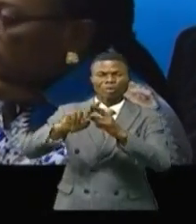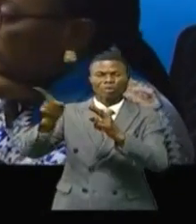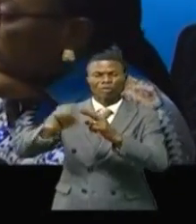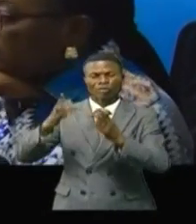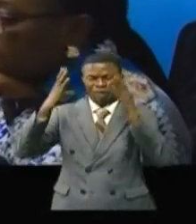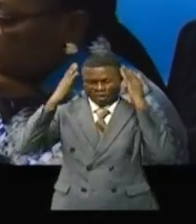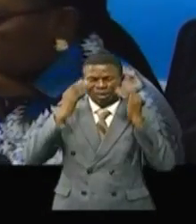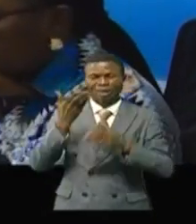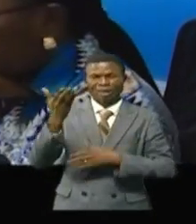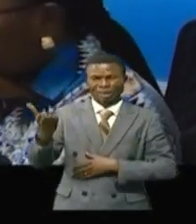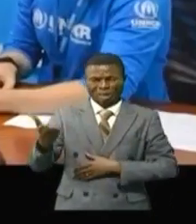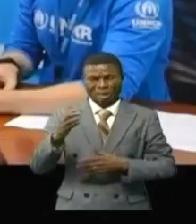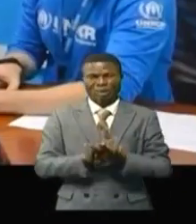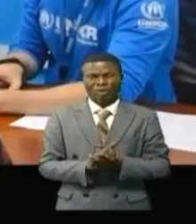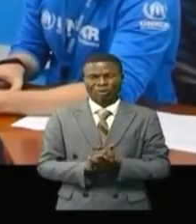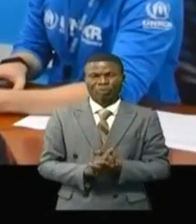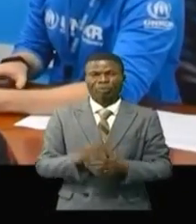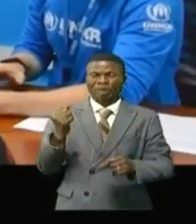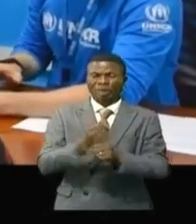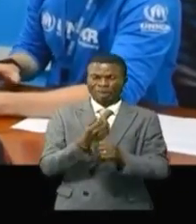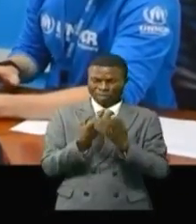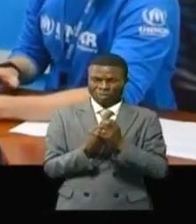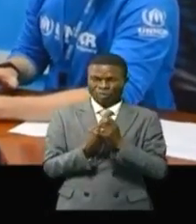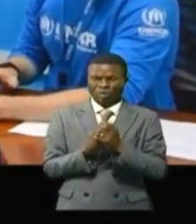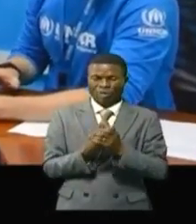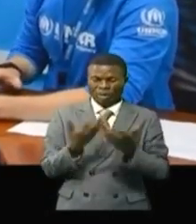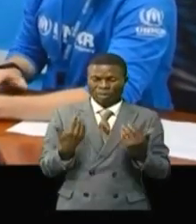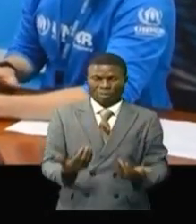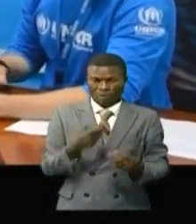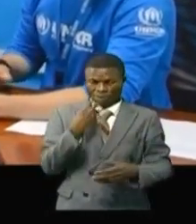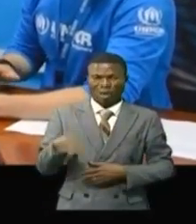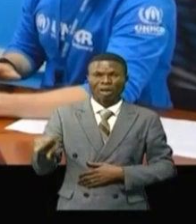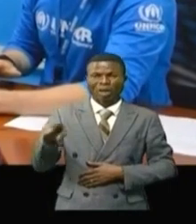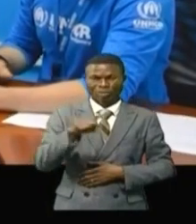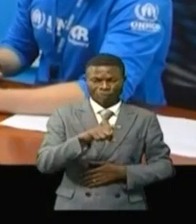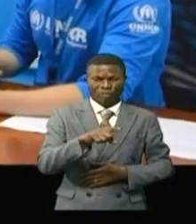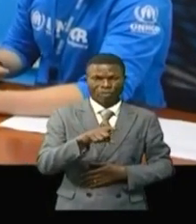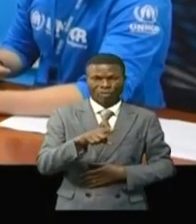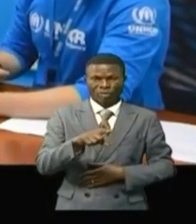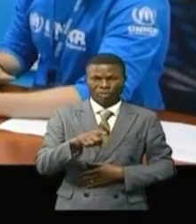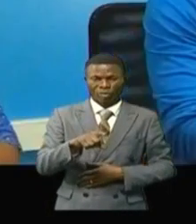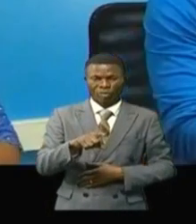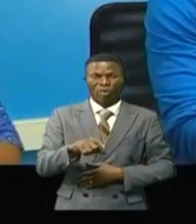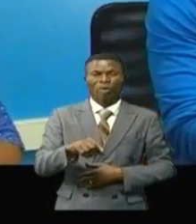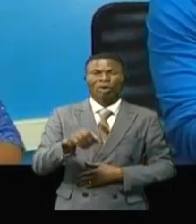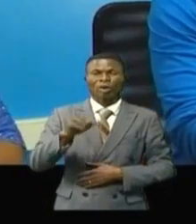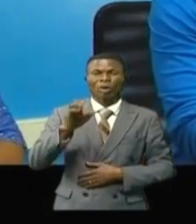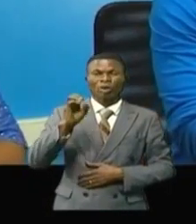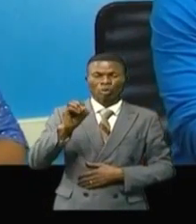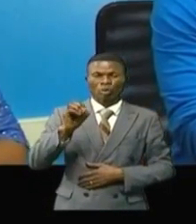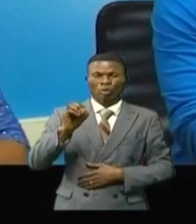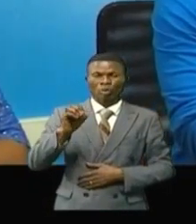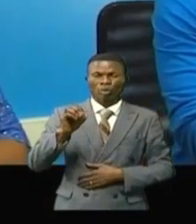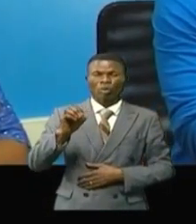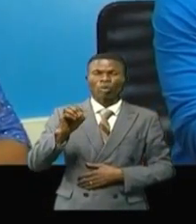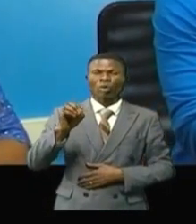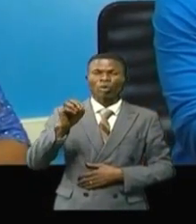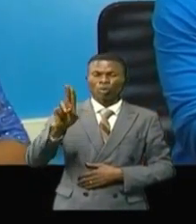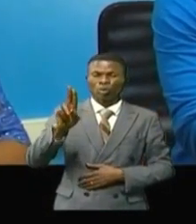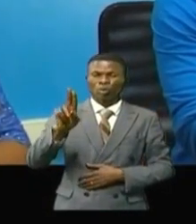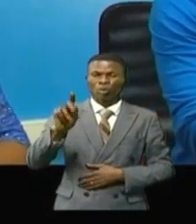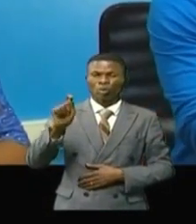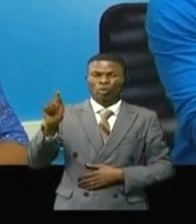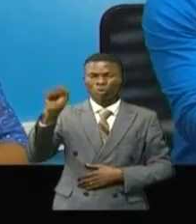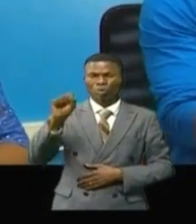Mes équipes sont à pied d'œuvre au moment où je vous parle à Rutshuru, notamment le site de